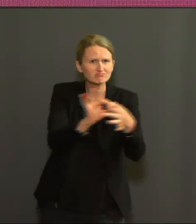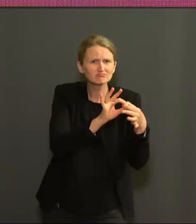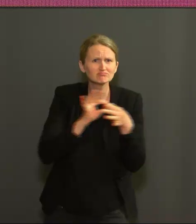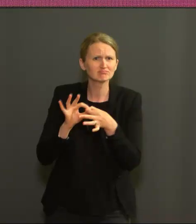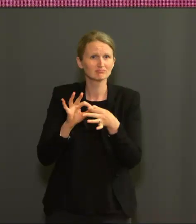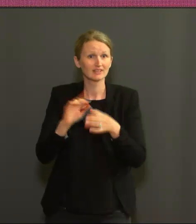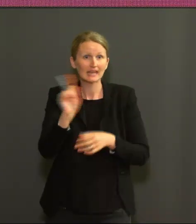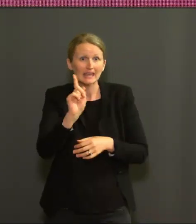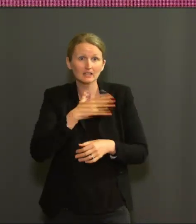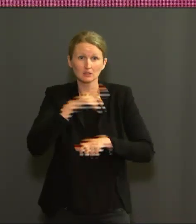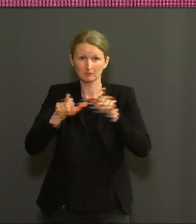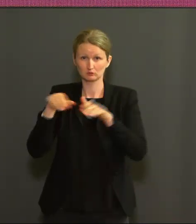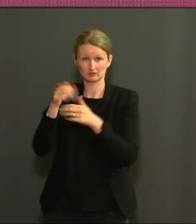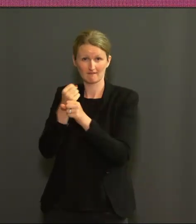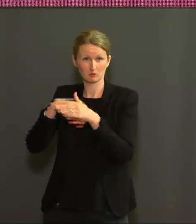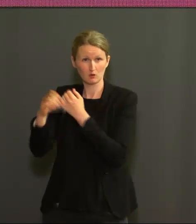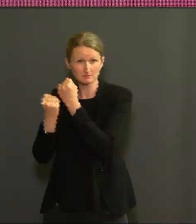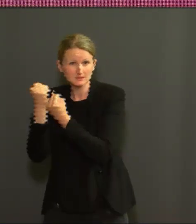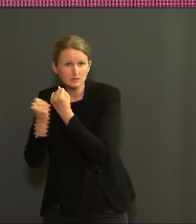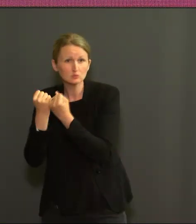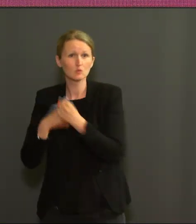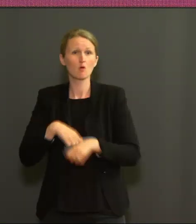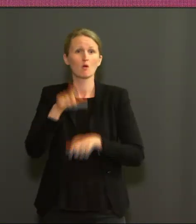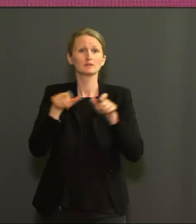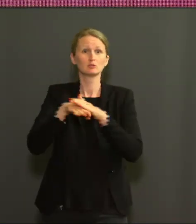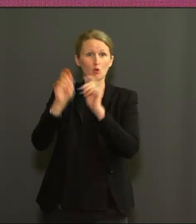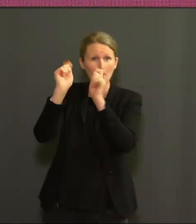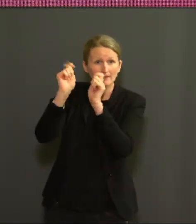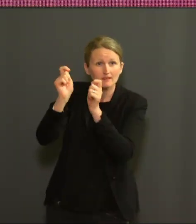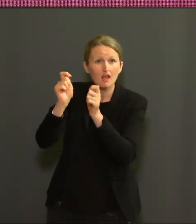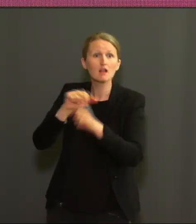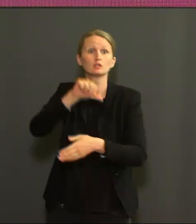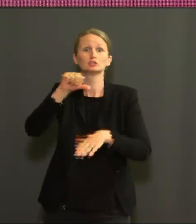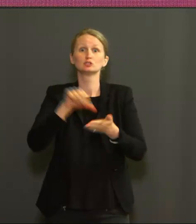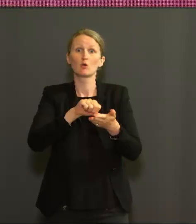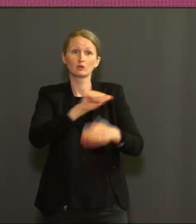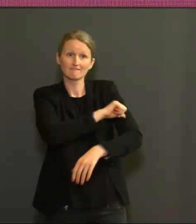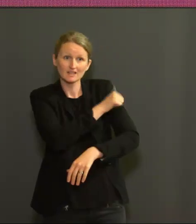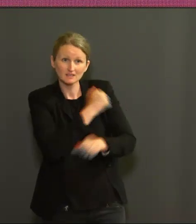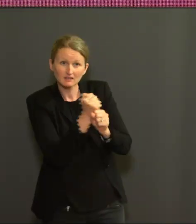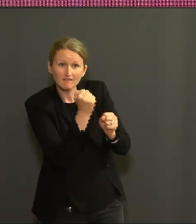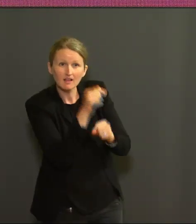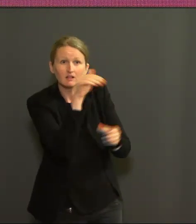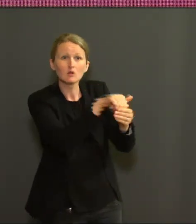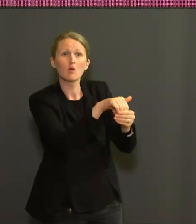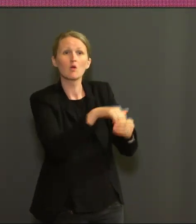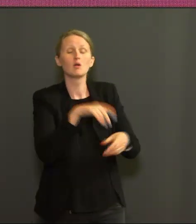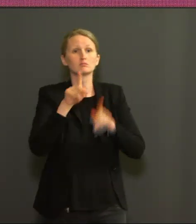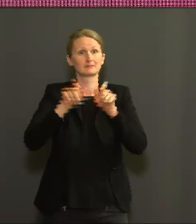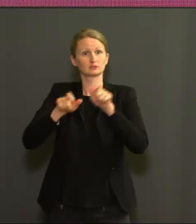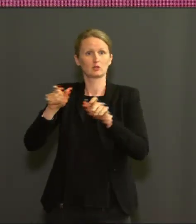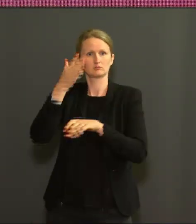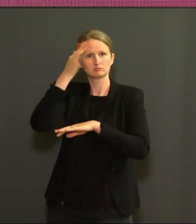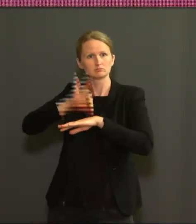administrations, le personnel des hôpitaux et des centres de vaccination, les professionnels de la santé, les équipes